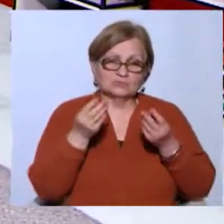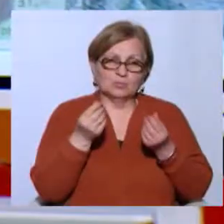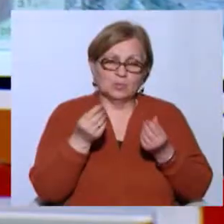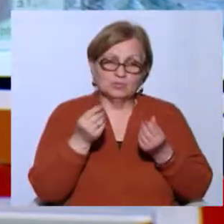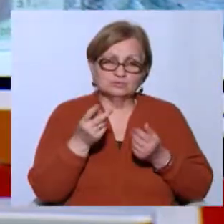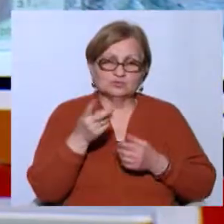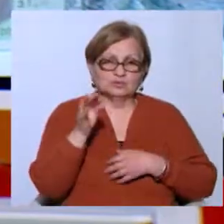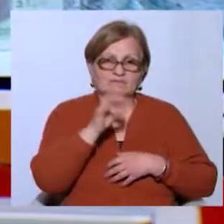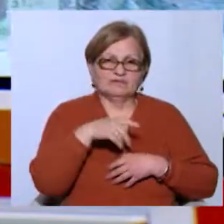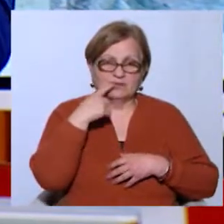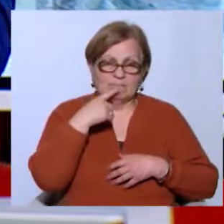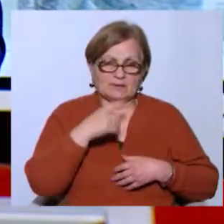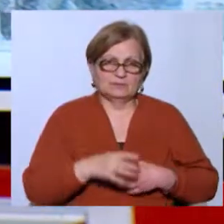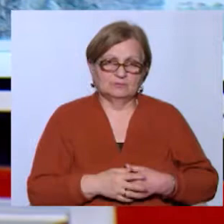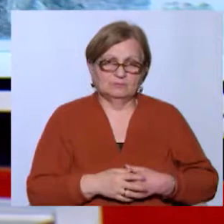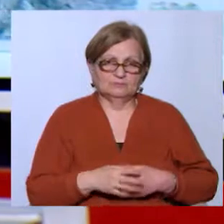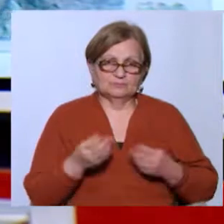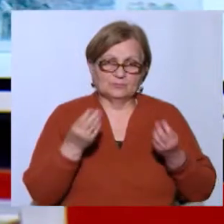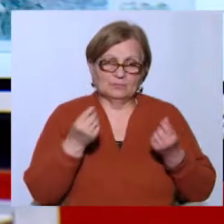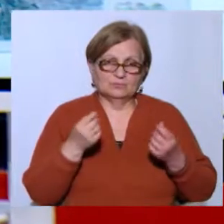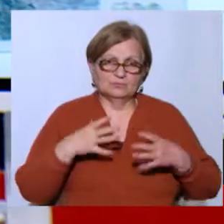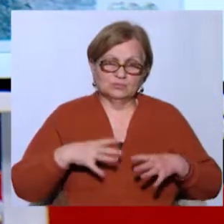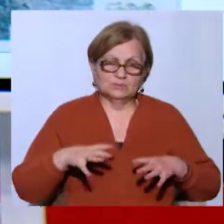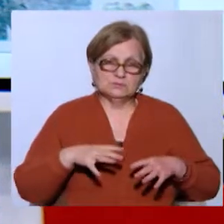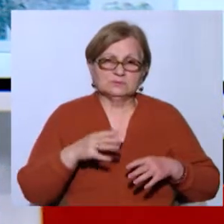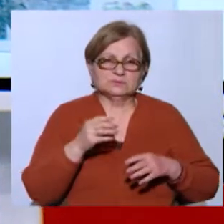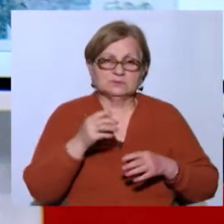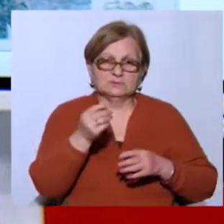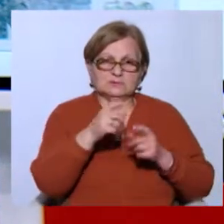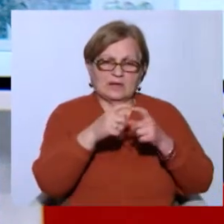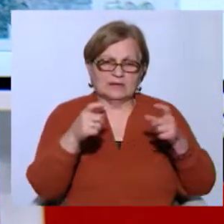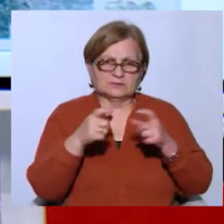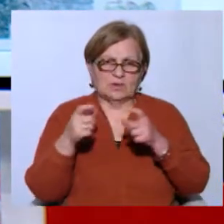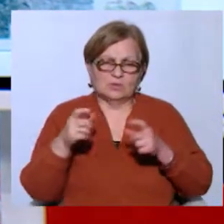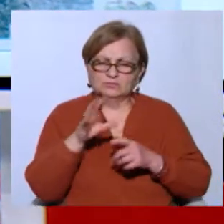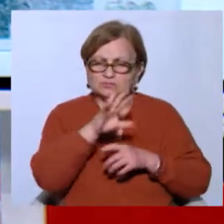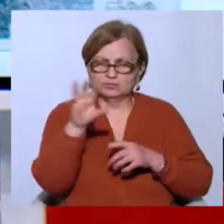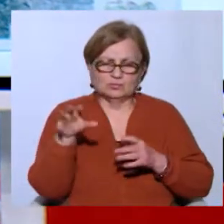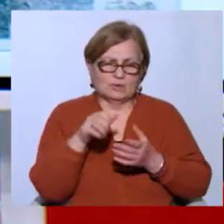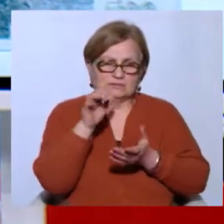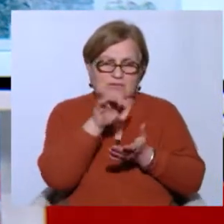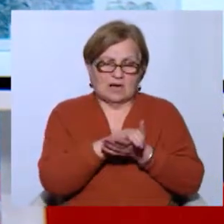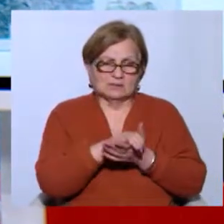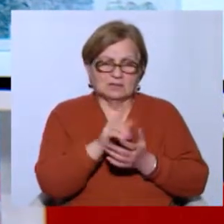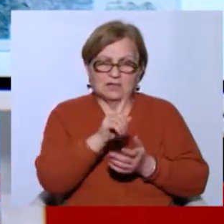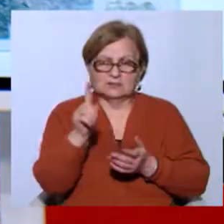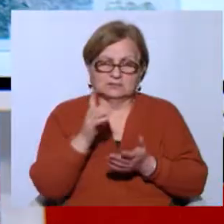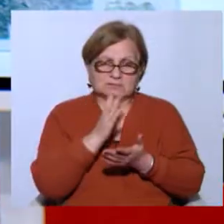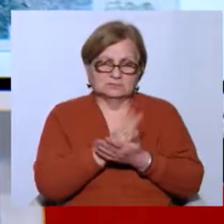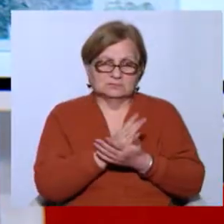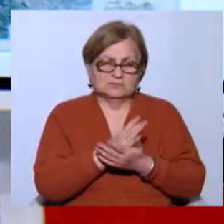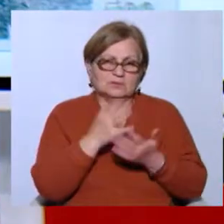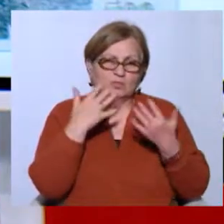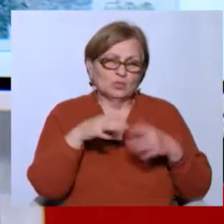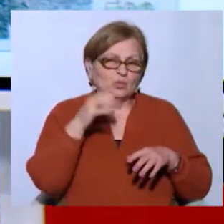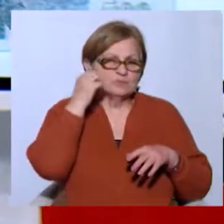ვილაპარაკოთ. ქართული ფულის ერთეულები უნდა გაგაცნოთ. სუ ყველა რაც კი არსებობს. და ზოგიერთი აღარც